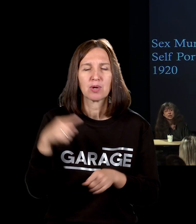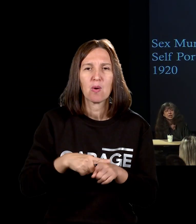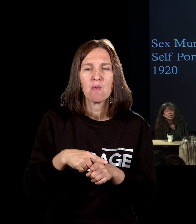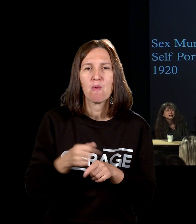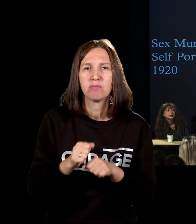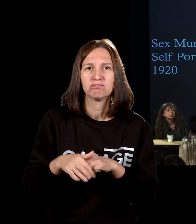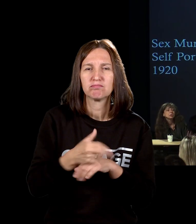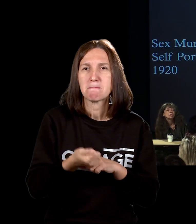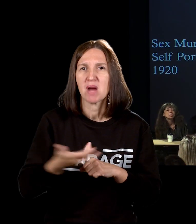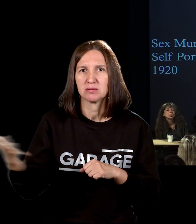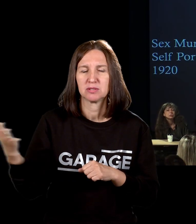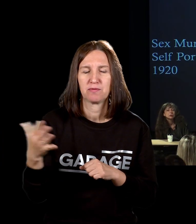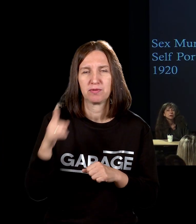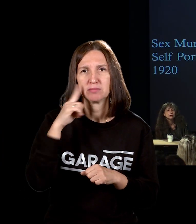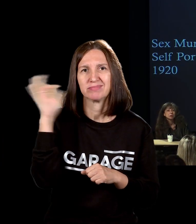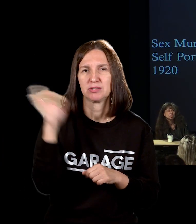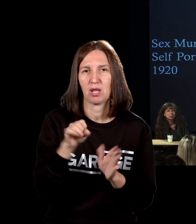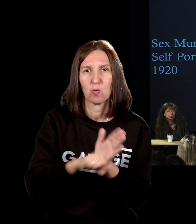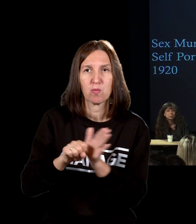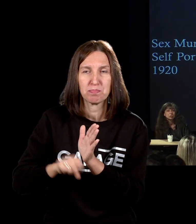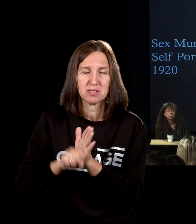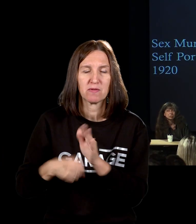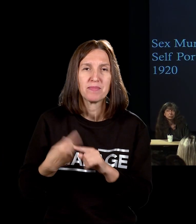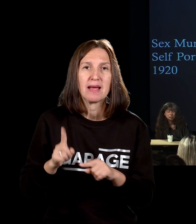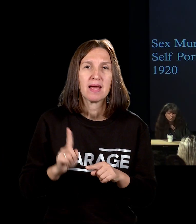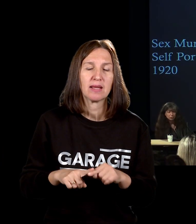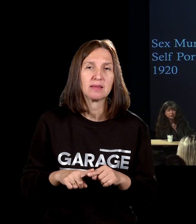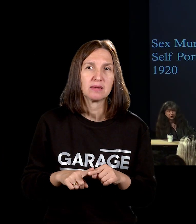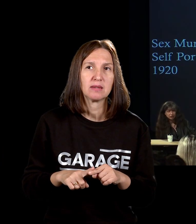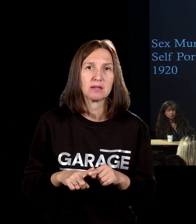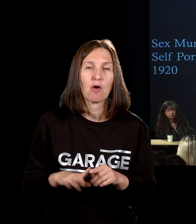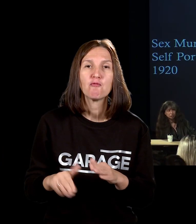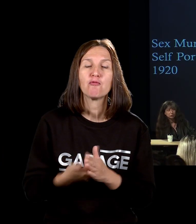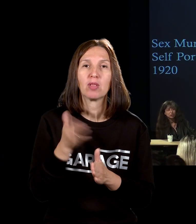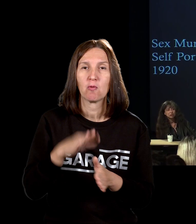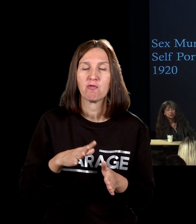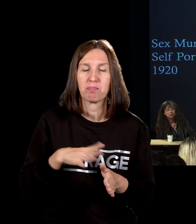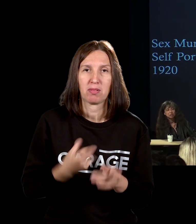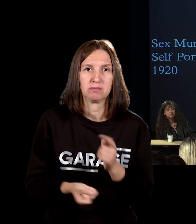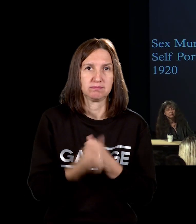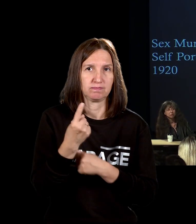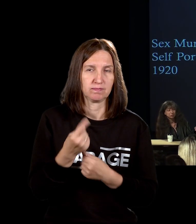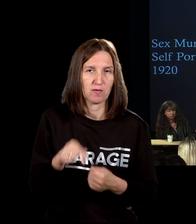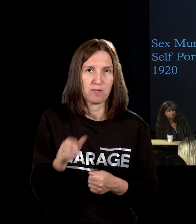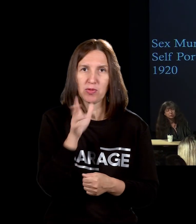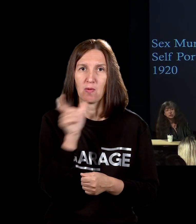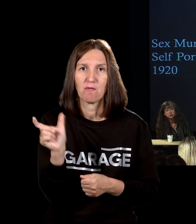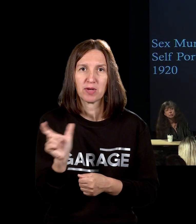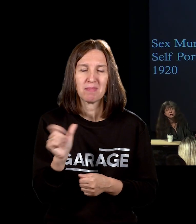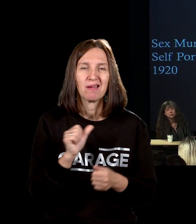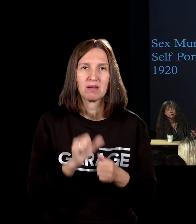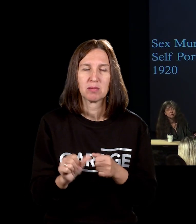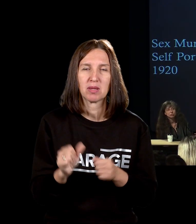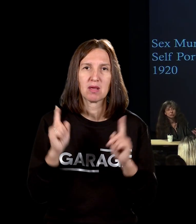серийных убийц. Это одна из историй, которая была невероятно как бы вновь введена в обороты не в